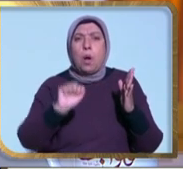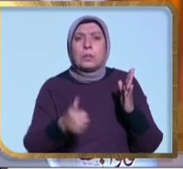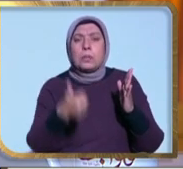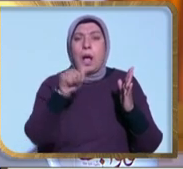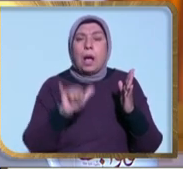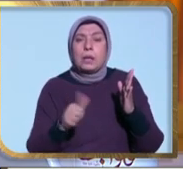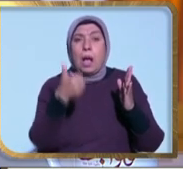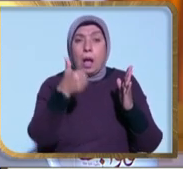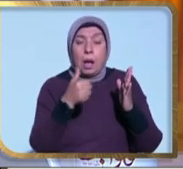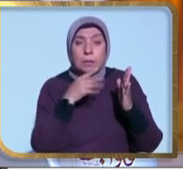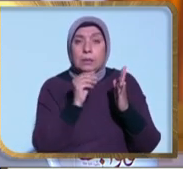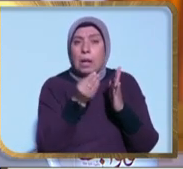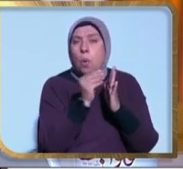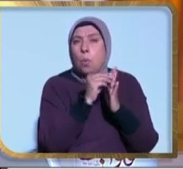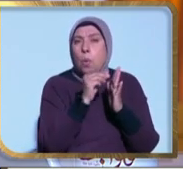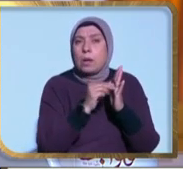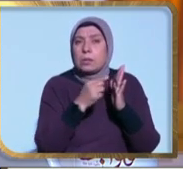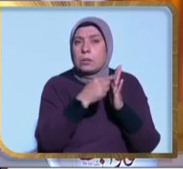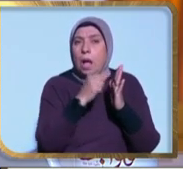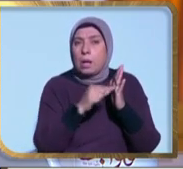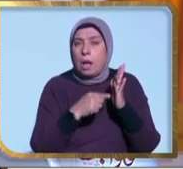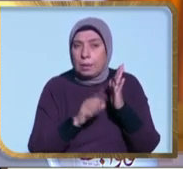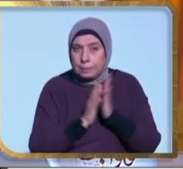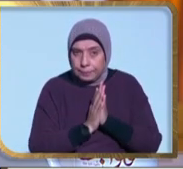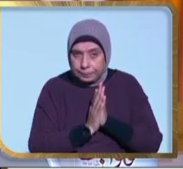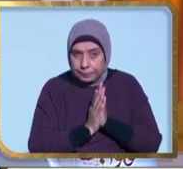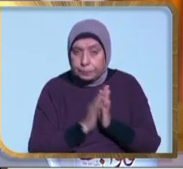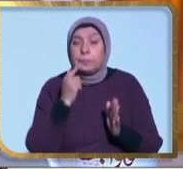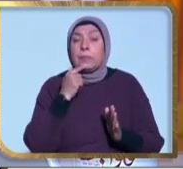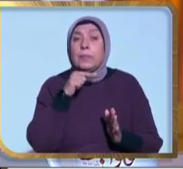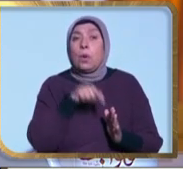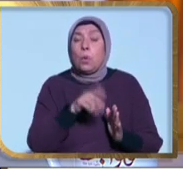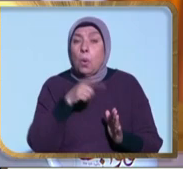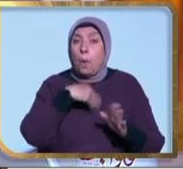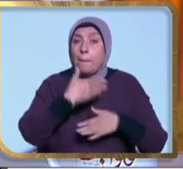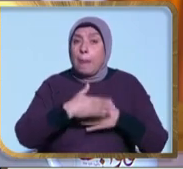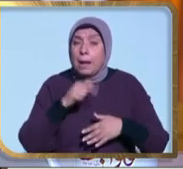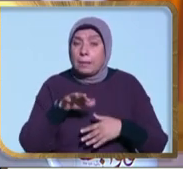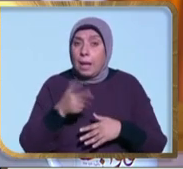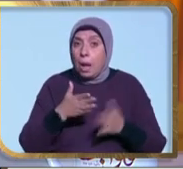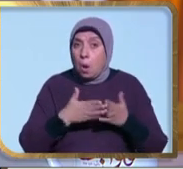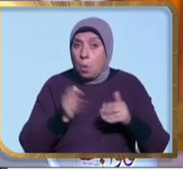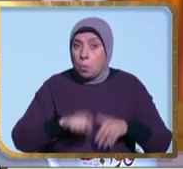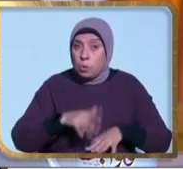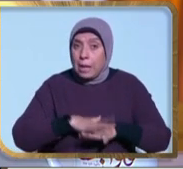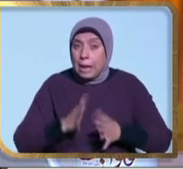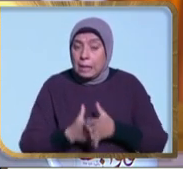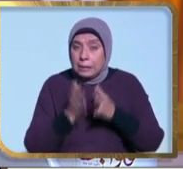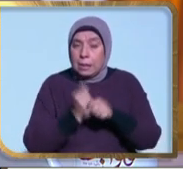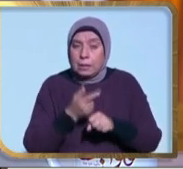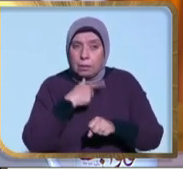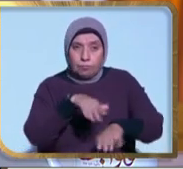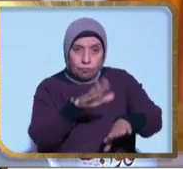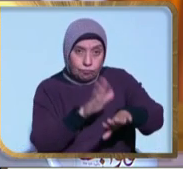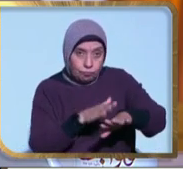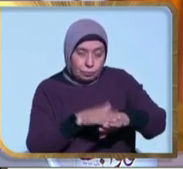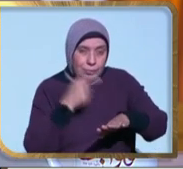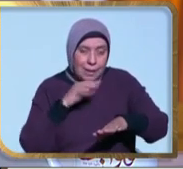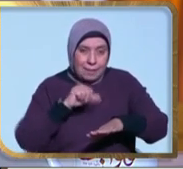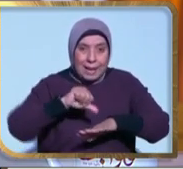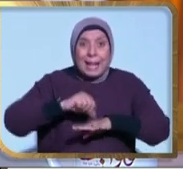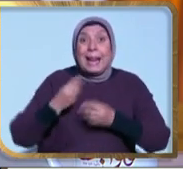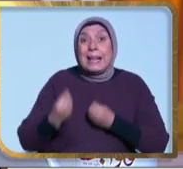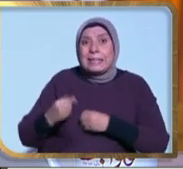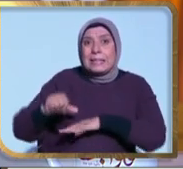ليهم في الدارين وكمان كان سيدنا موسى عليه السلام وعد بني اسرائيل وهم بمصر قبل